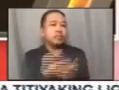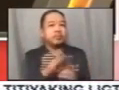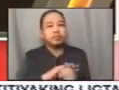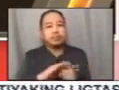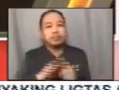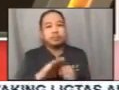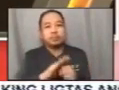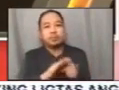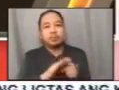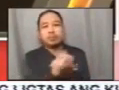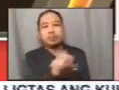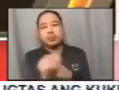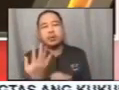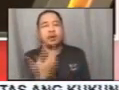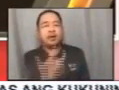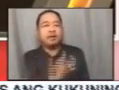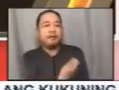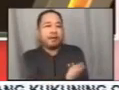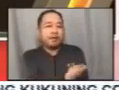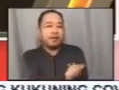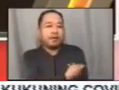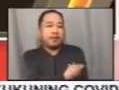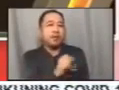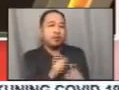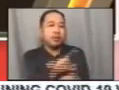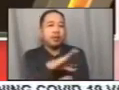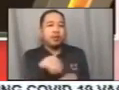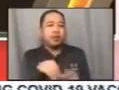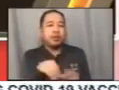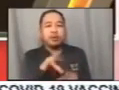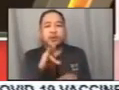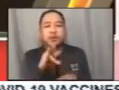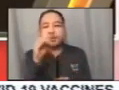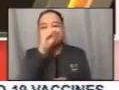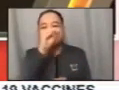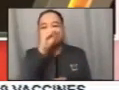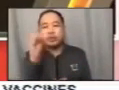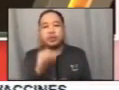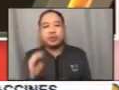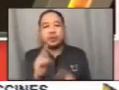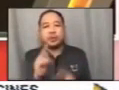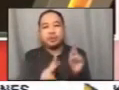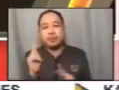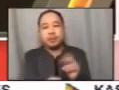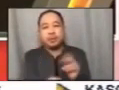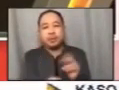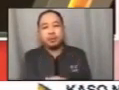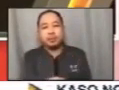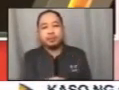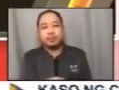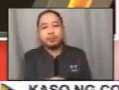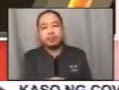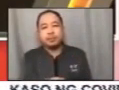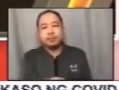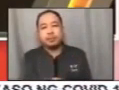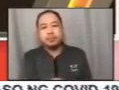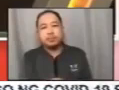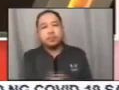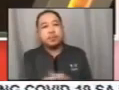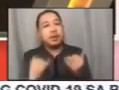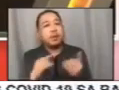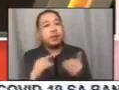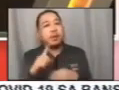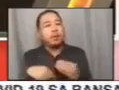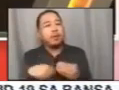ilang suppliers na po ba yung nag-apply ng EUA? Kasi I understand kapag wala pa pong application ng EUA, hindi rin po ba mag-i-start